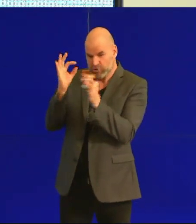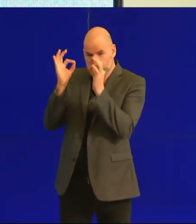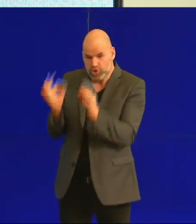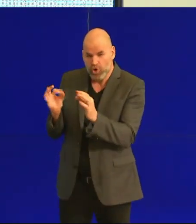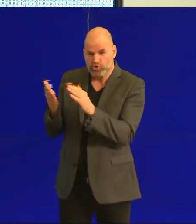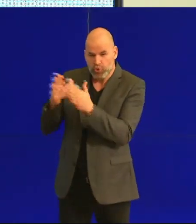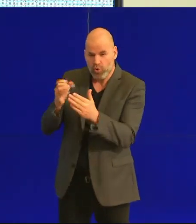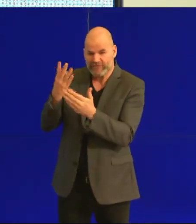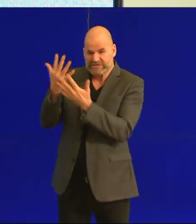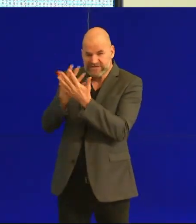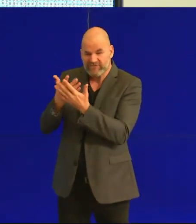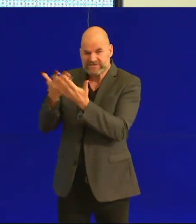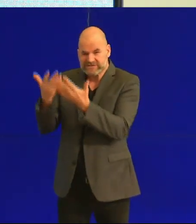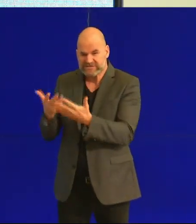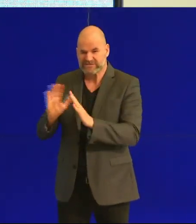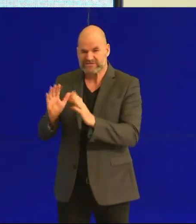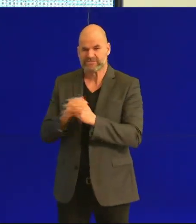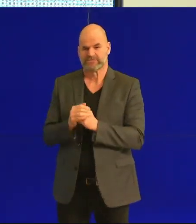y